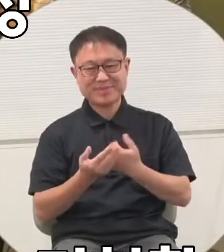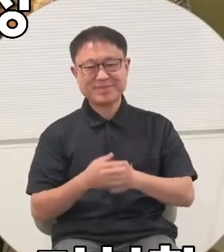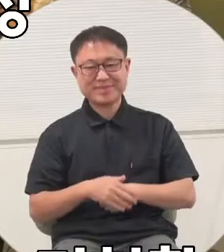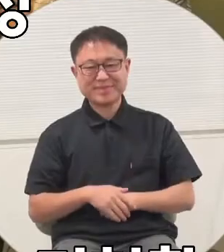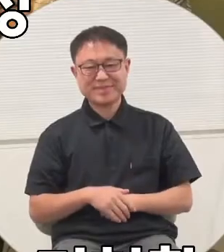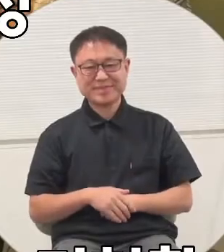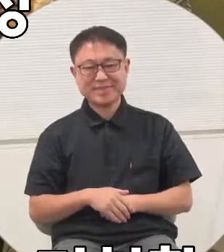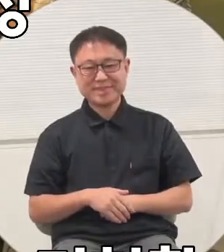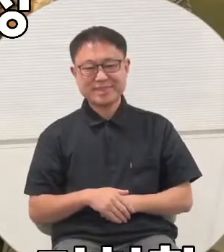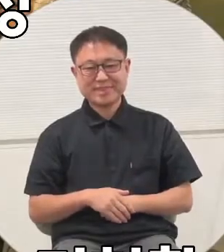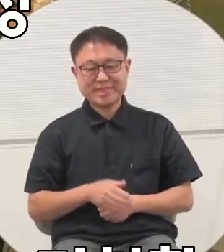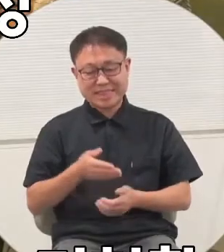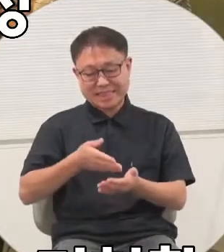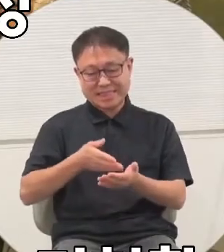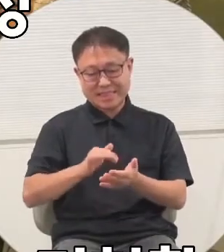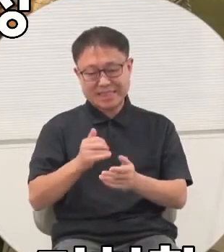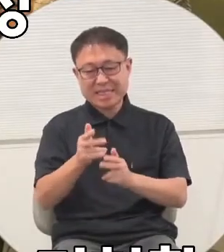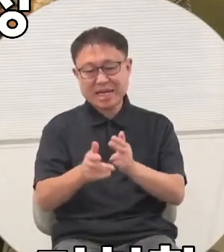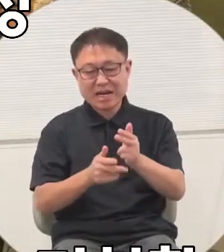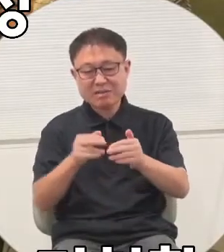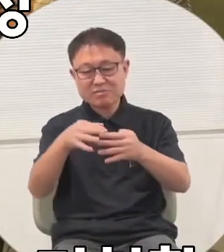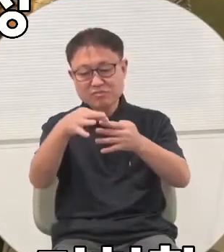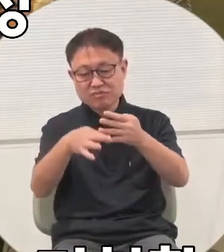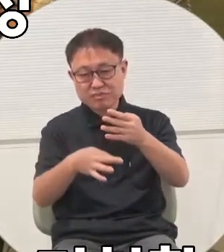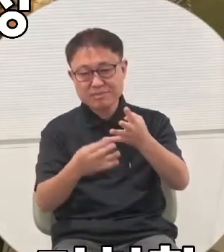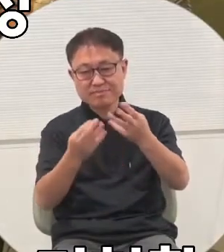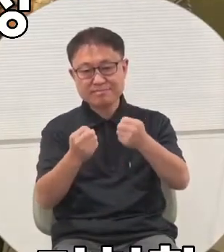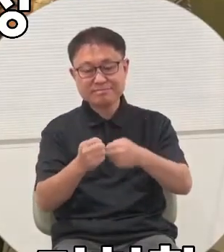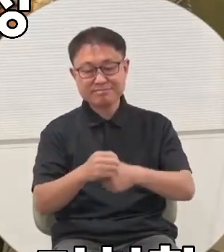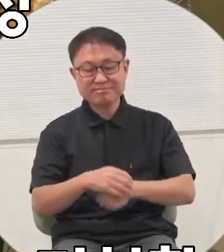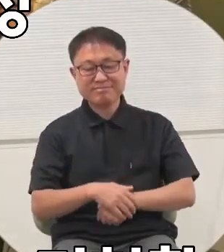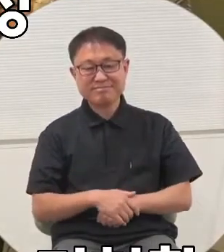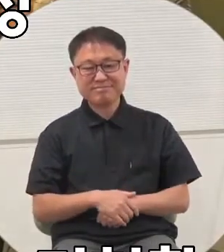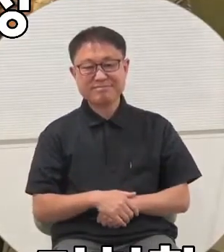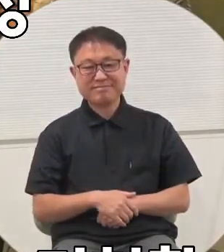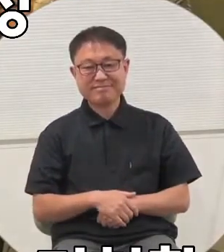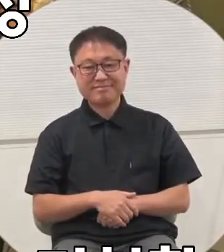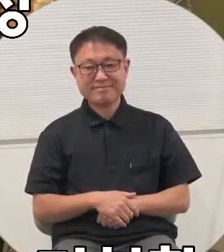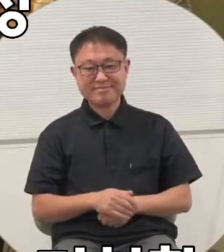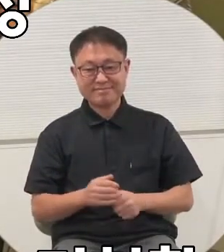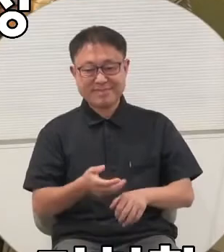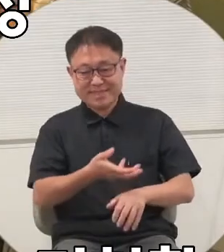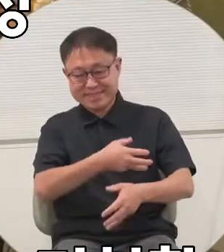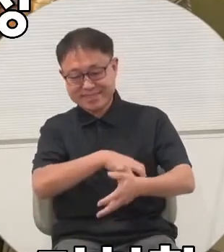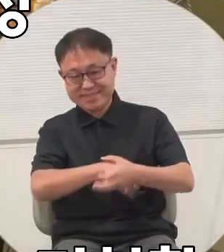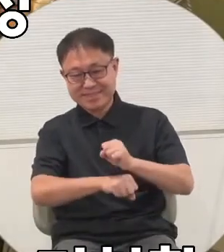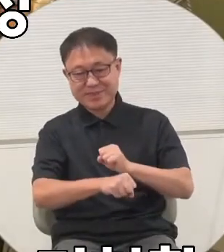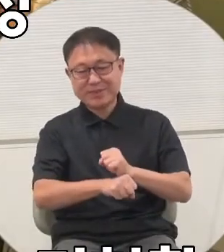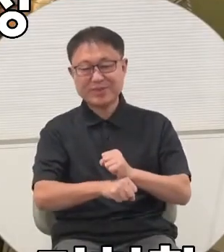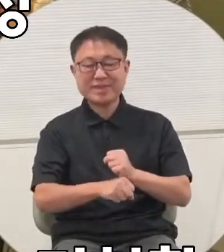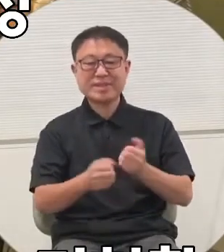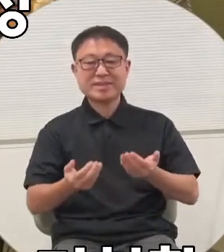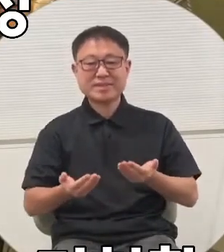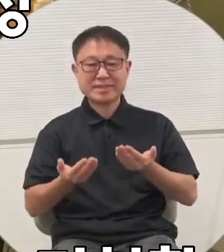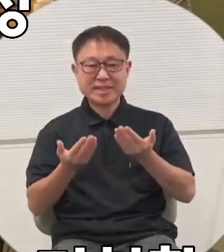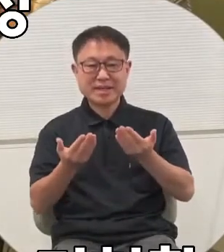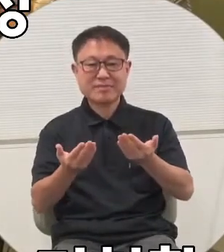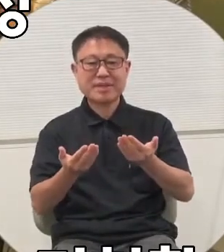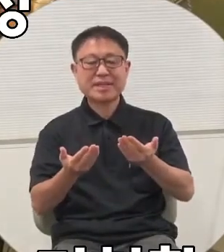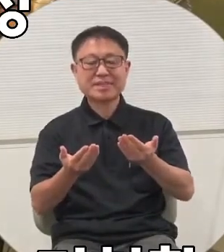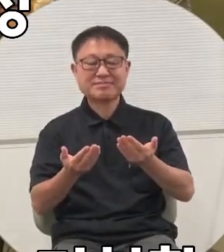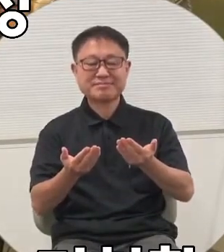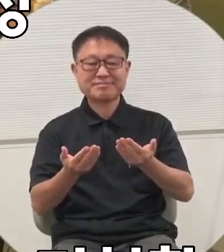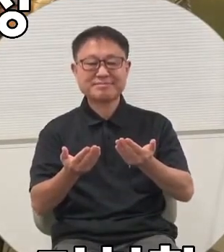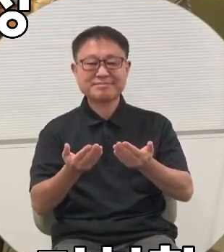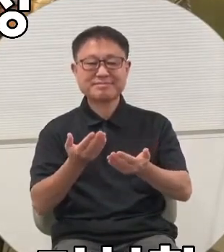여기서 진행하는 사업이나 활동 프로그램들이 굉장히 많으시잖아요. 거기에 적극적으로 좀 참여를 좀 해주셨으면